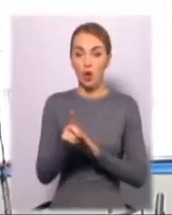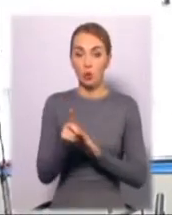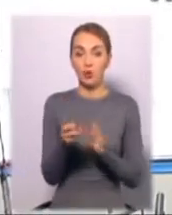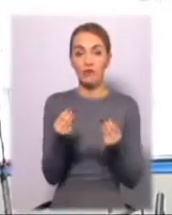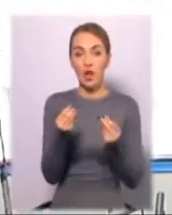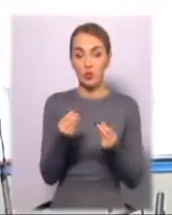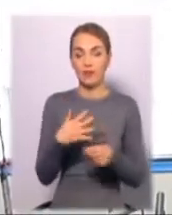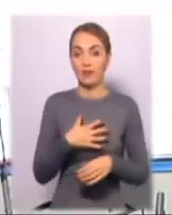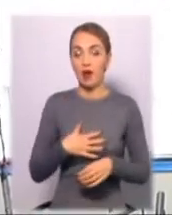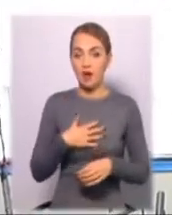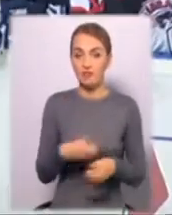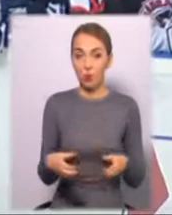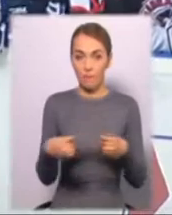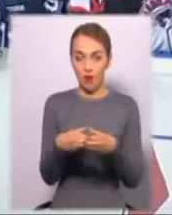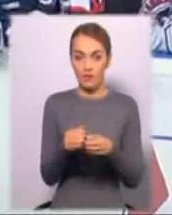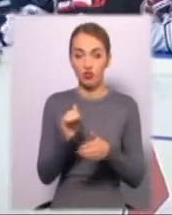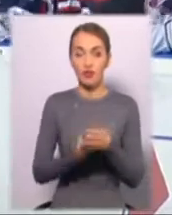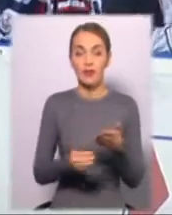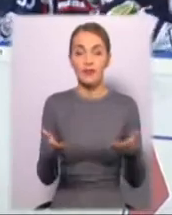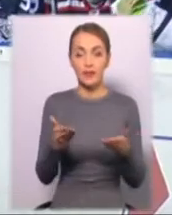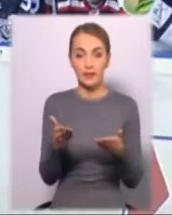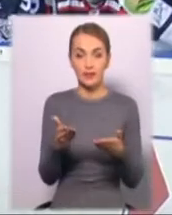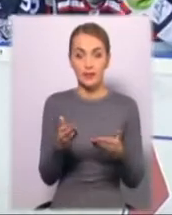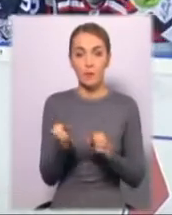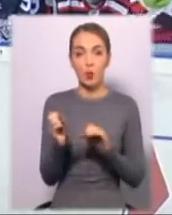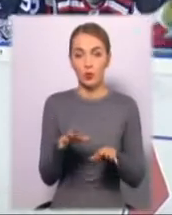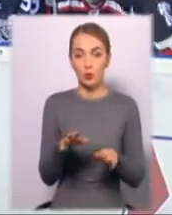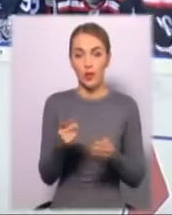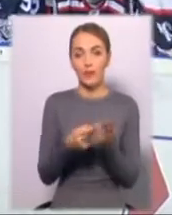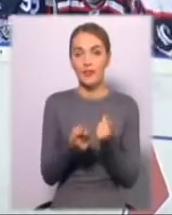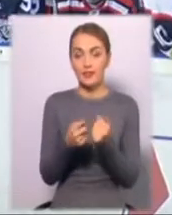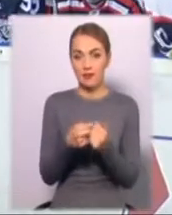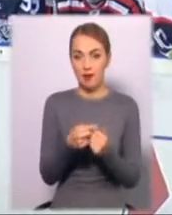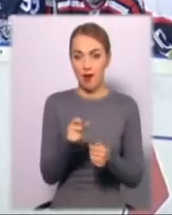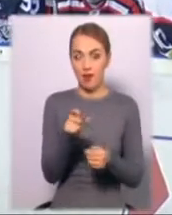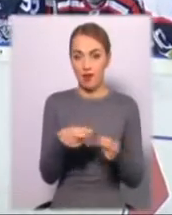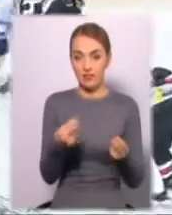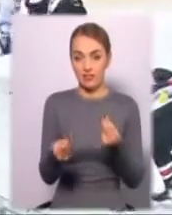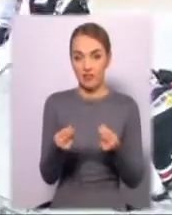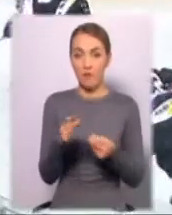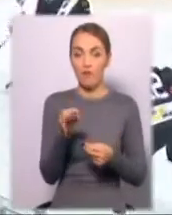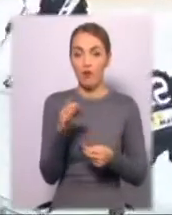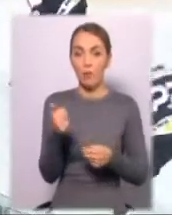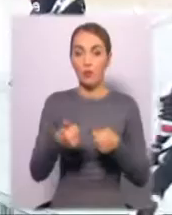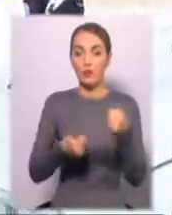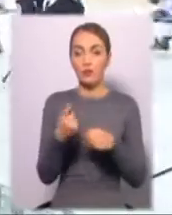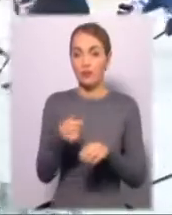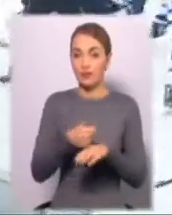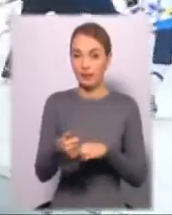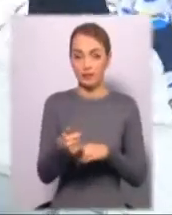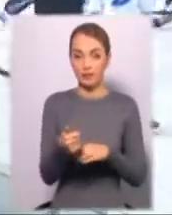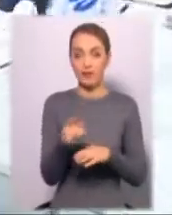фінансових негараздів у команді, через які її покинули низка гравців. У Броварах у поєдинку з одним з лідерів,